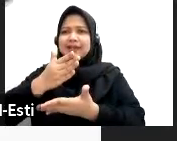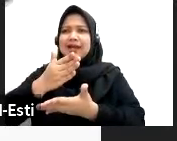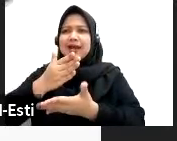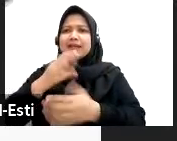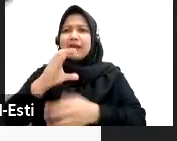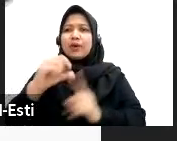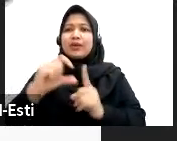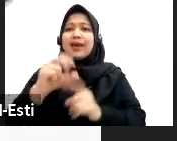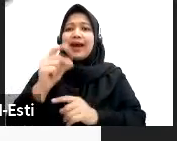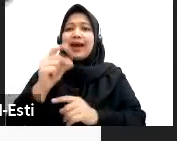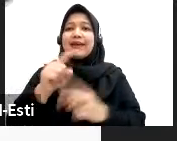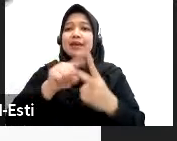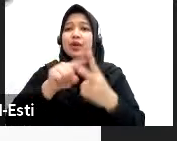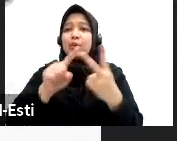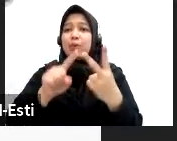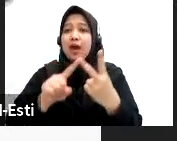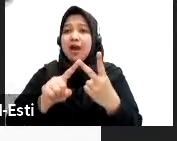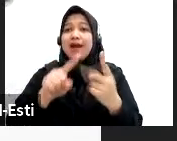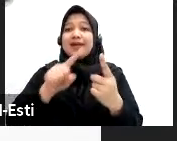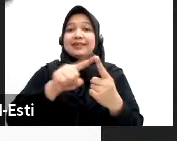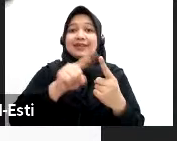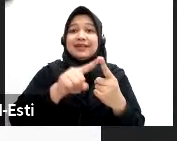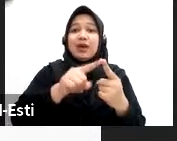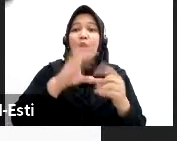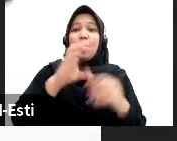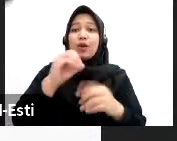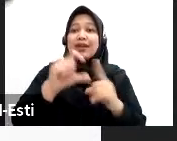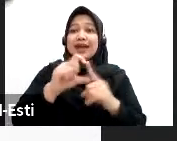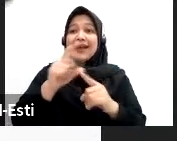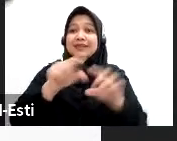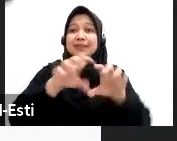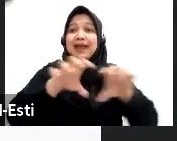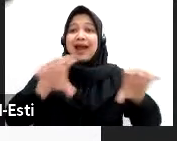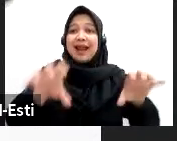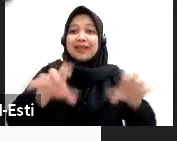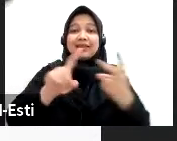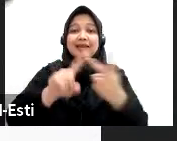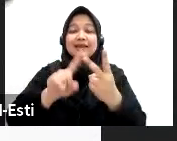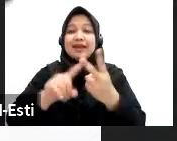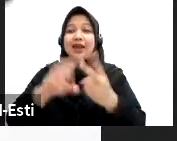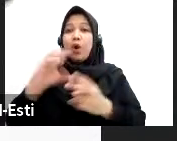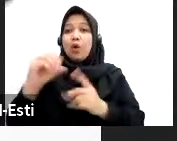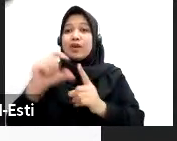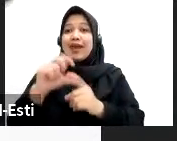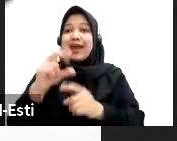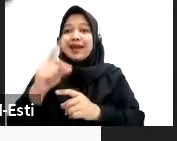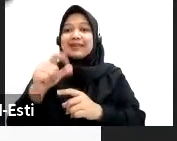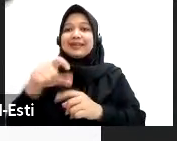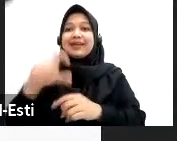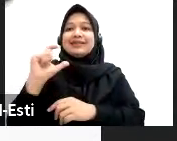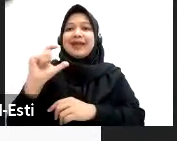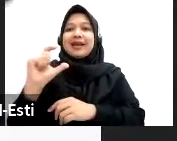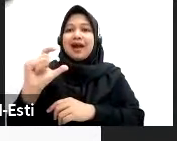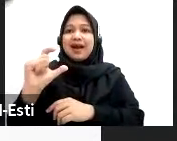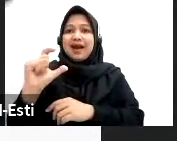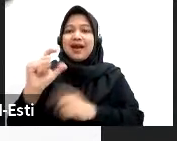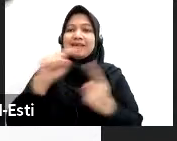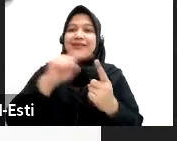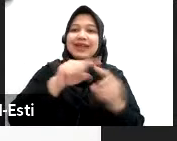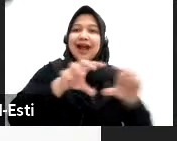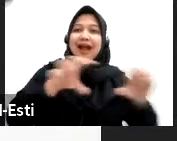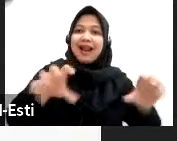dia eho dia sebagai sarana dan or dia sebagai cara nah eh